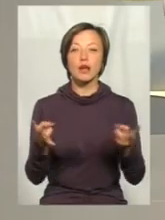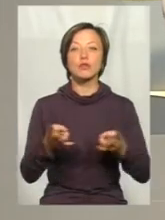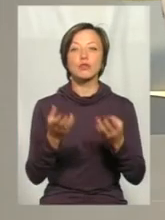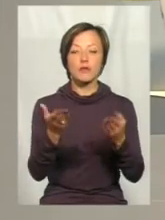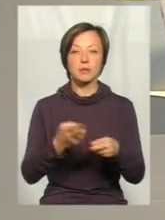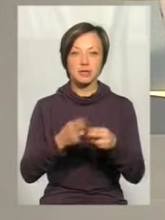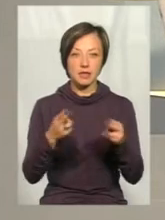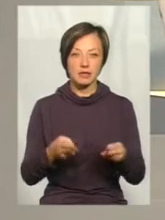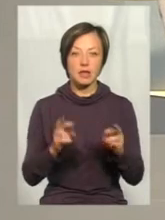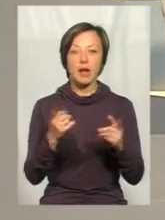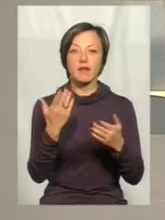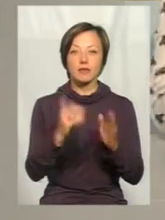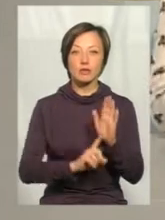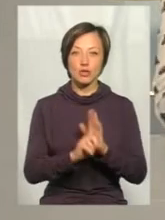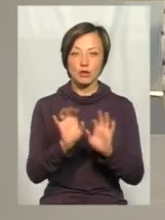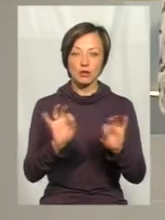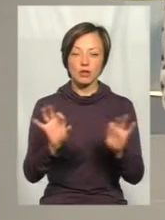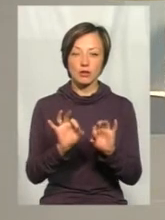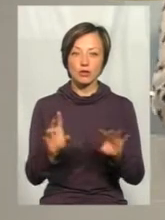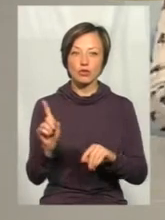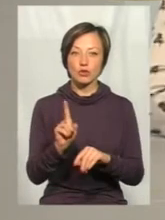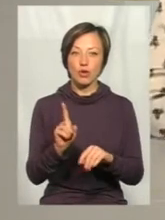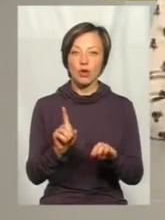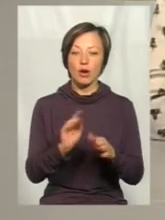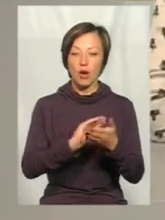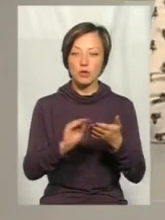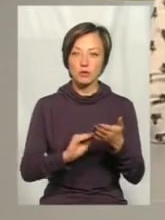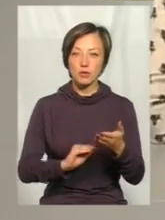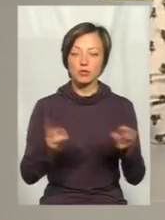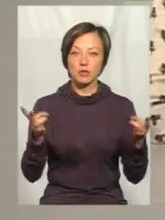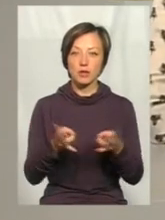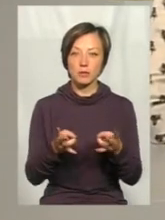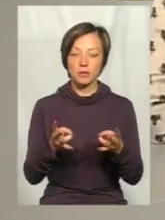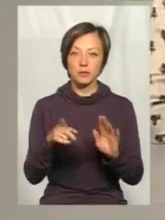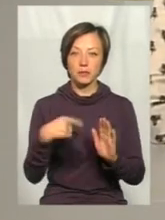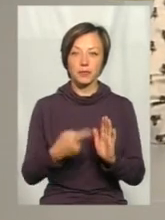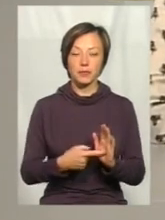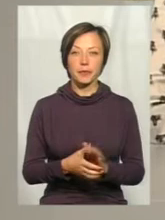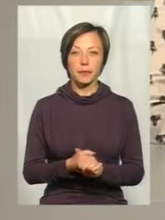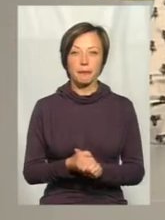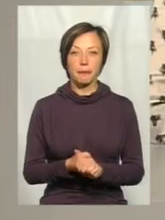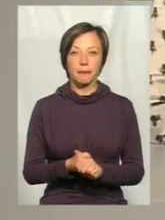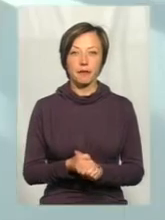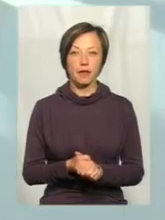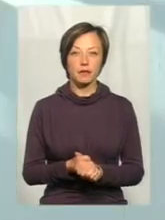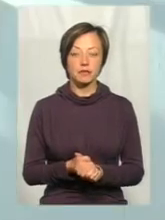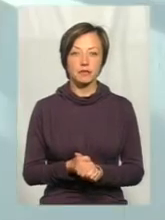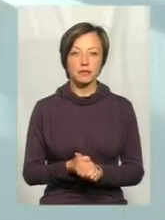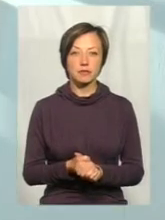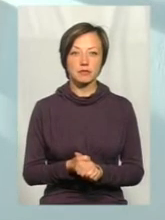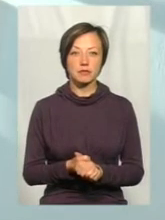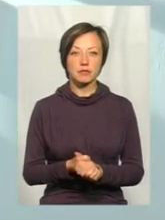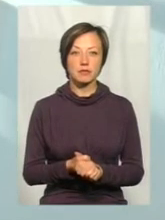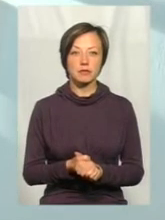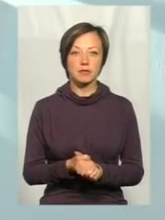ця станція? Як ви от спочатку розказували, що розписували, що вам вона потрібна? Ну, якби, по-перше,